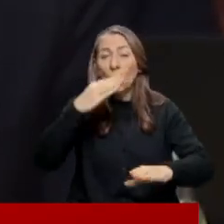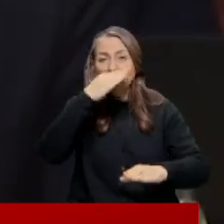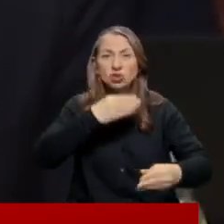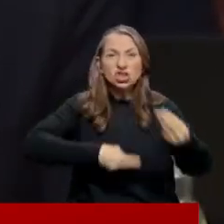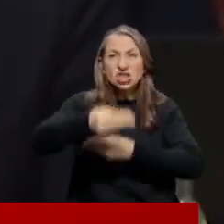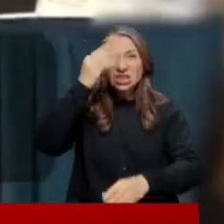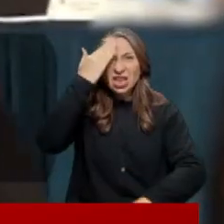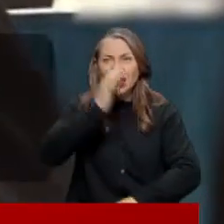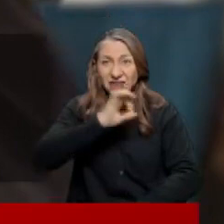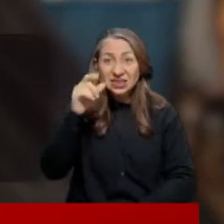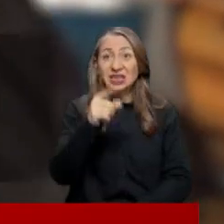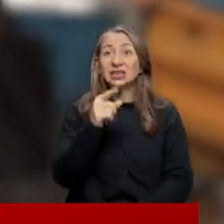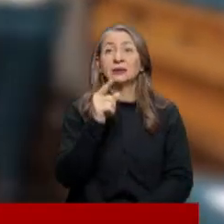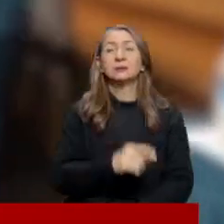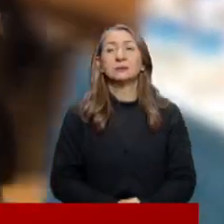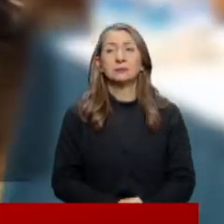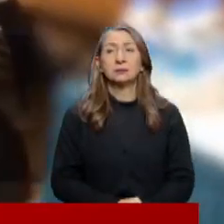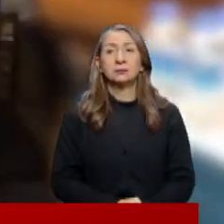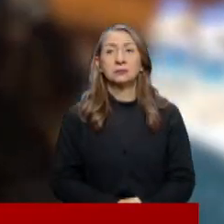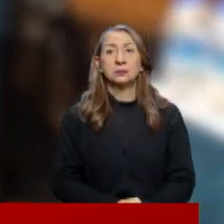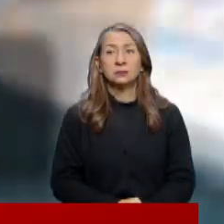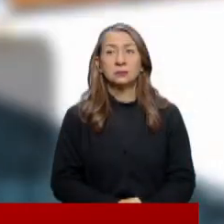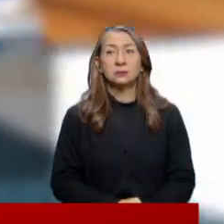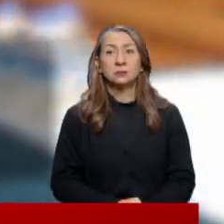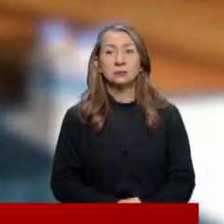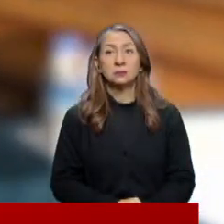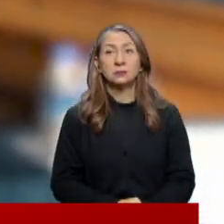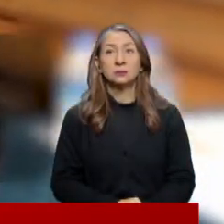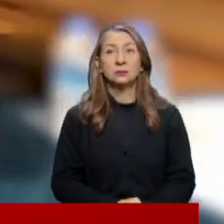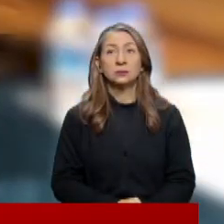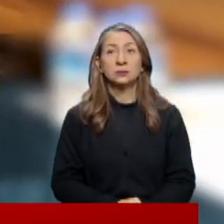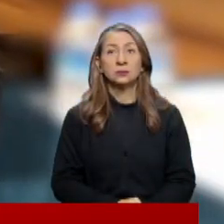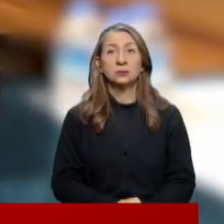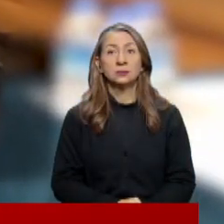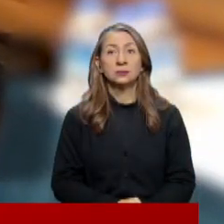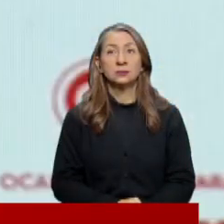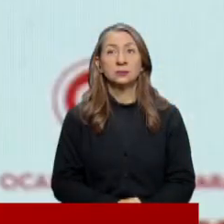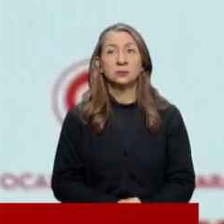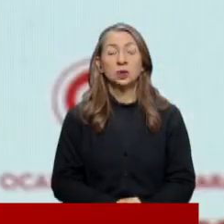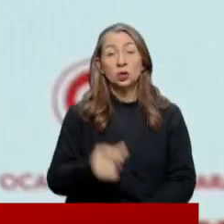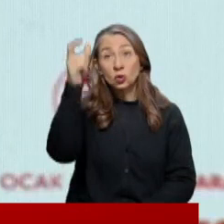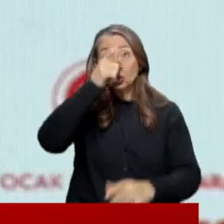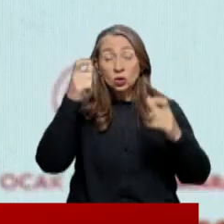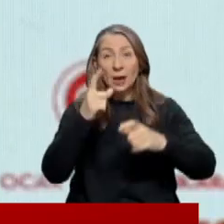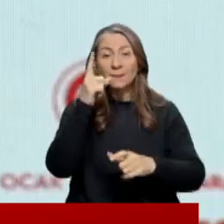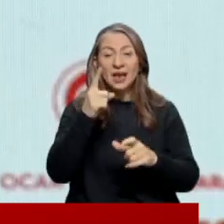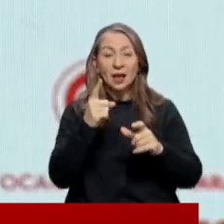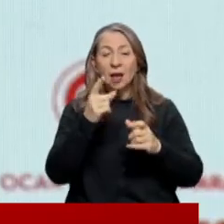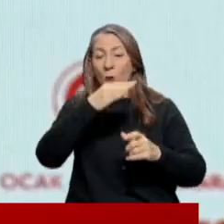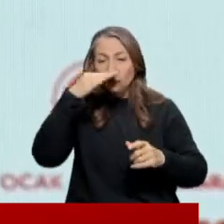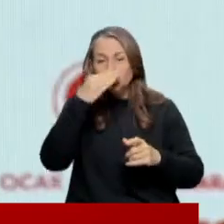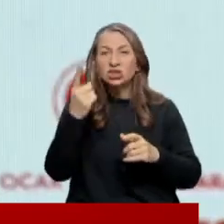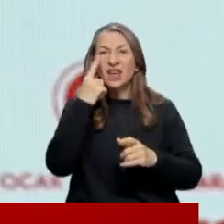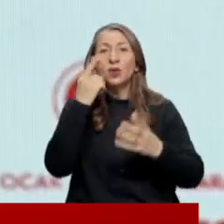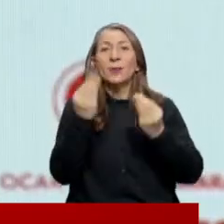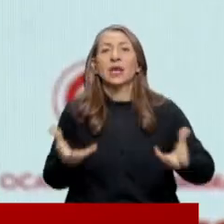yapan şerefsizdir. Sen sadece hamaksın. Değerli arkadaşlar. Sen hapiste çürüyeceksin. Türkiye'yi bir narko devlet